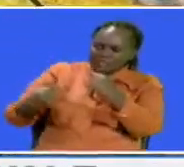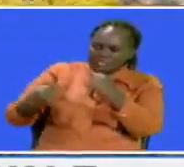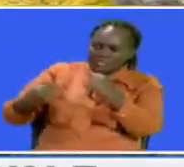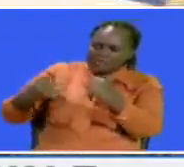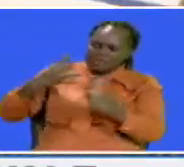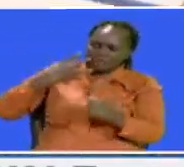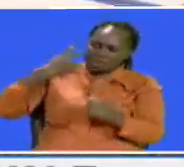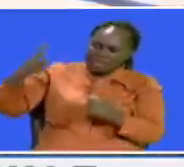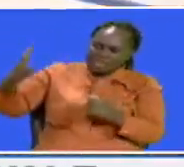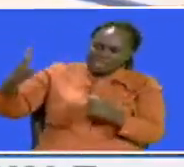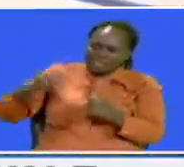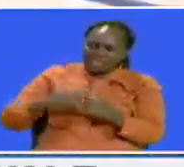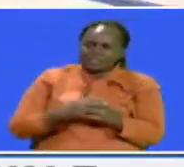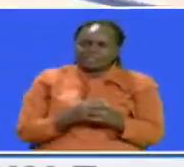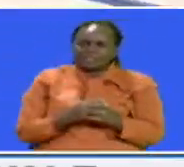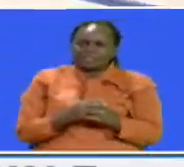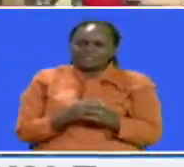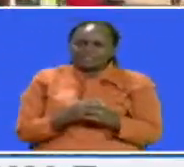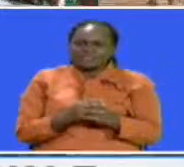16,400.